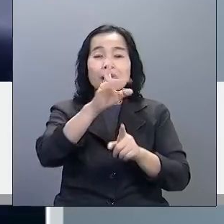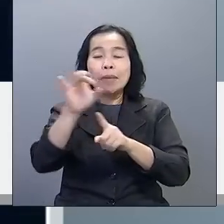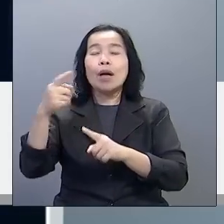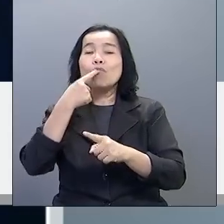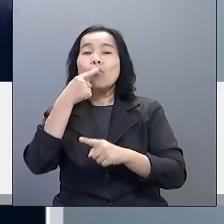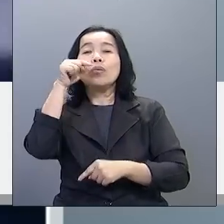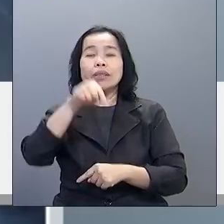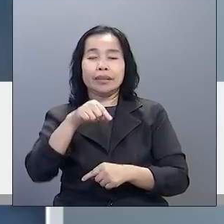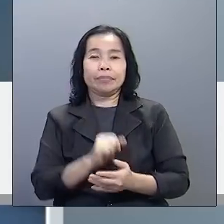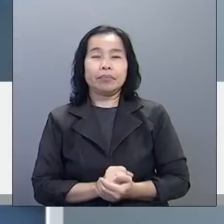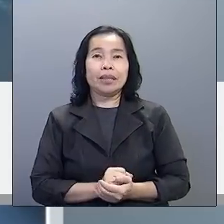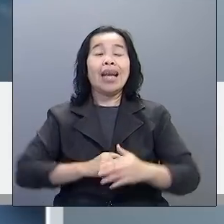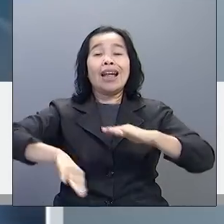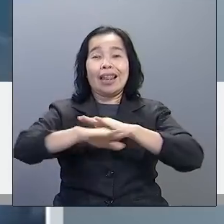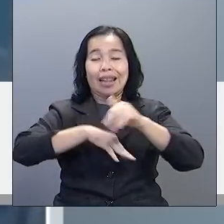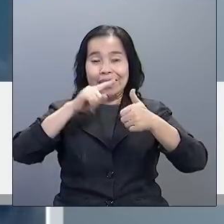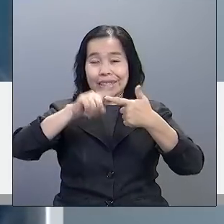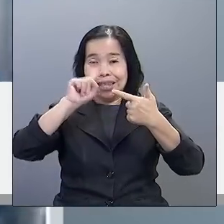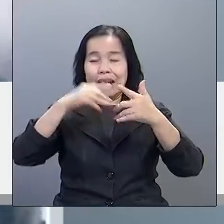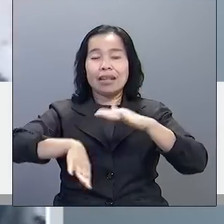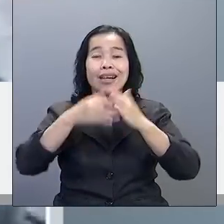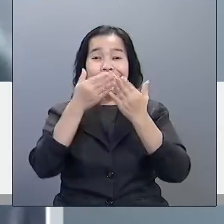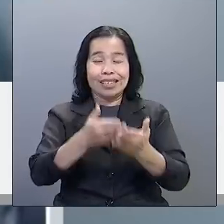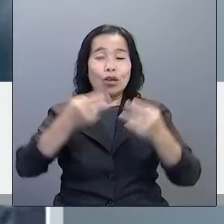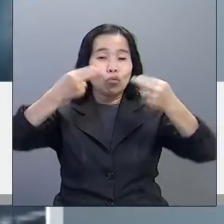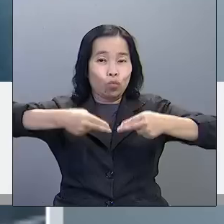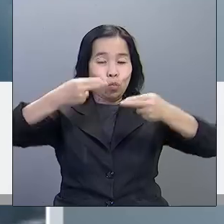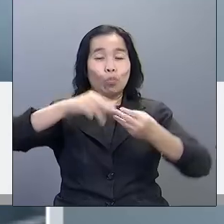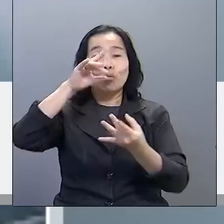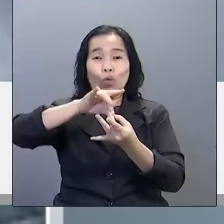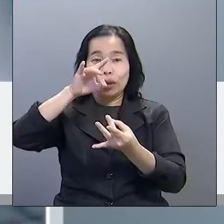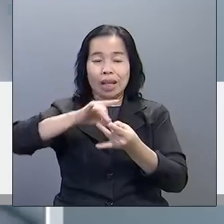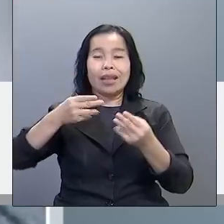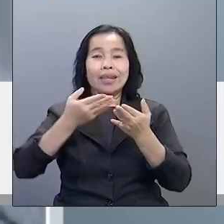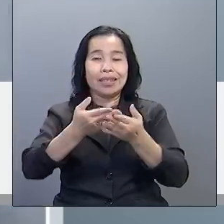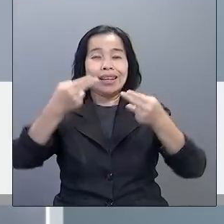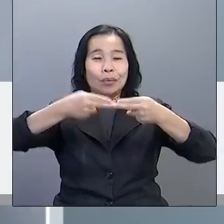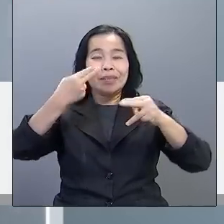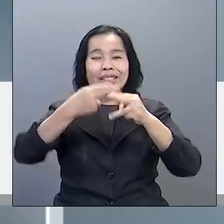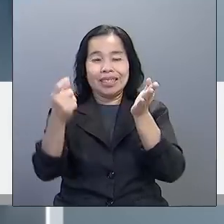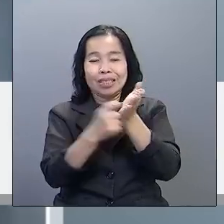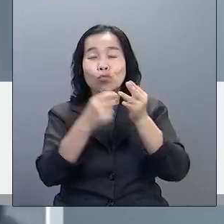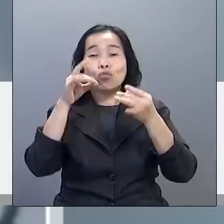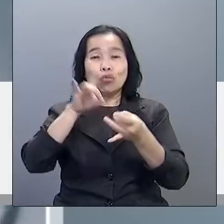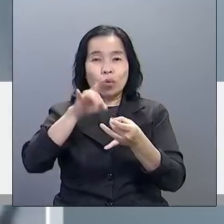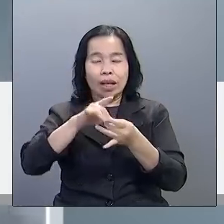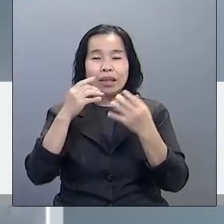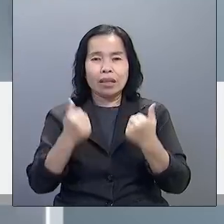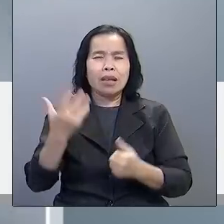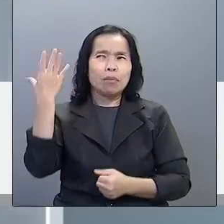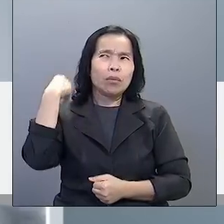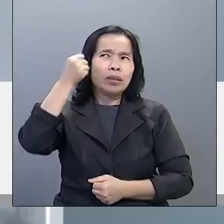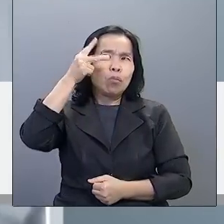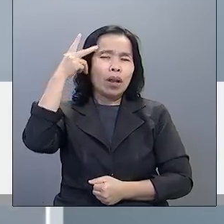องหลักฐานอีกอย่างก็คือตัวเรือรบสุโขทัยเรือหลวงสุโขทัยค่ะข้อมูลที่เรารับทราบมาตลอด3วันก็